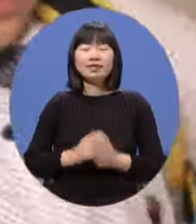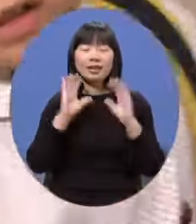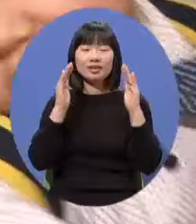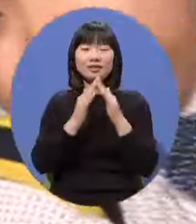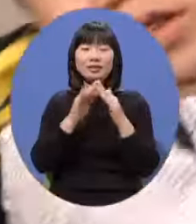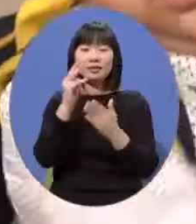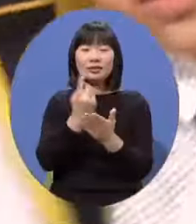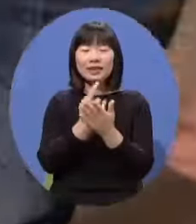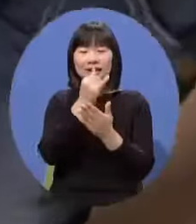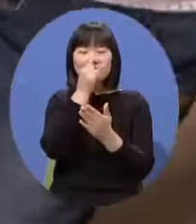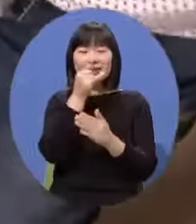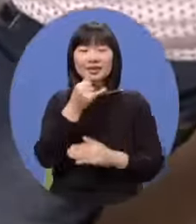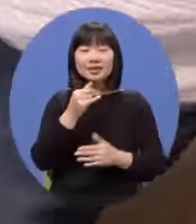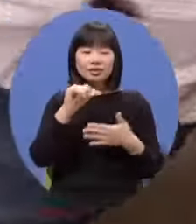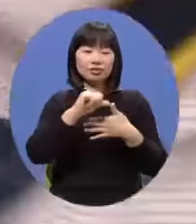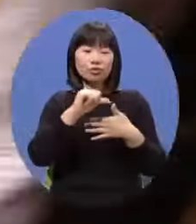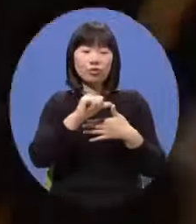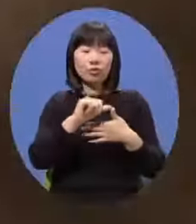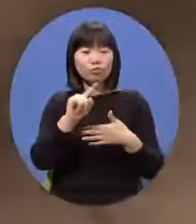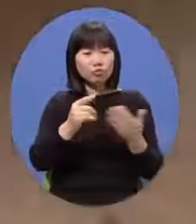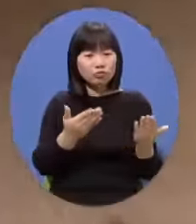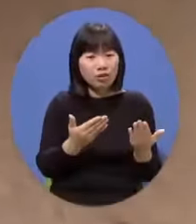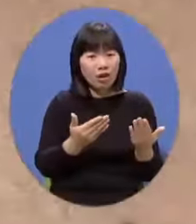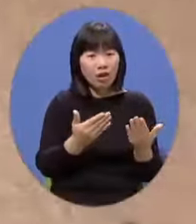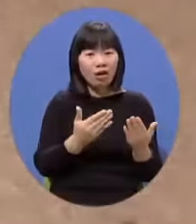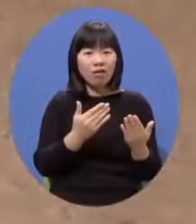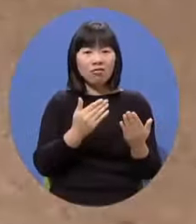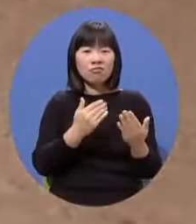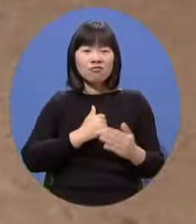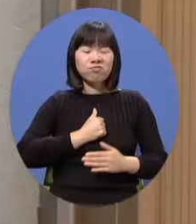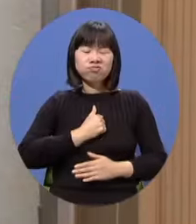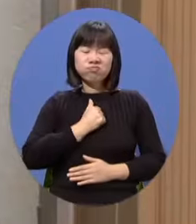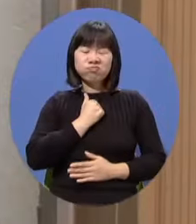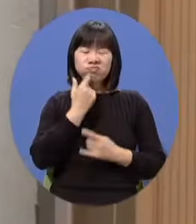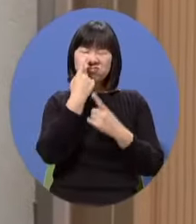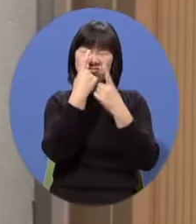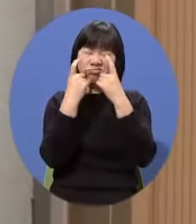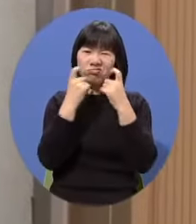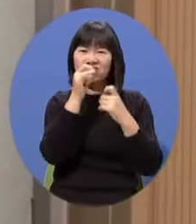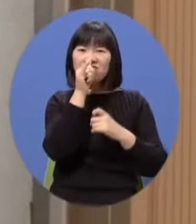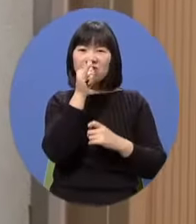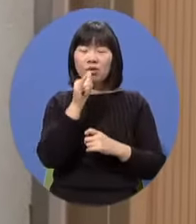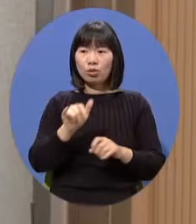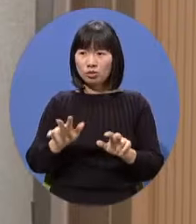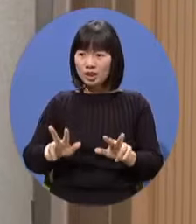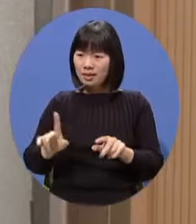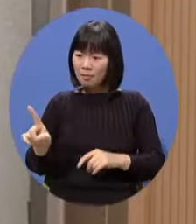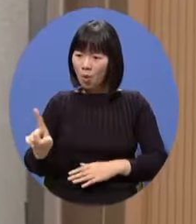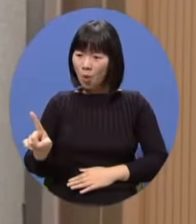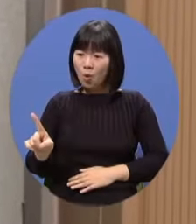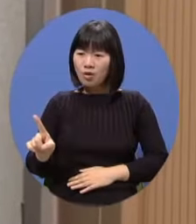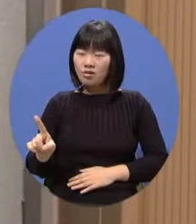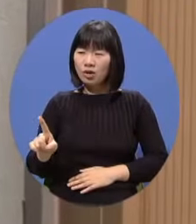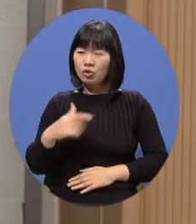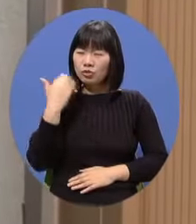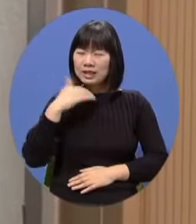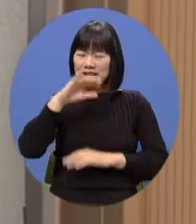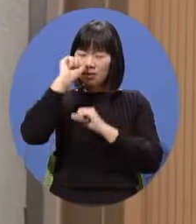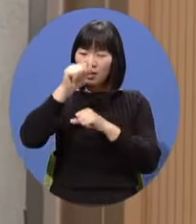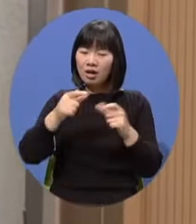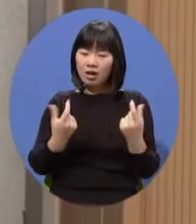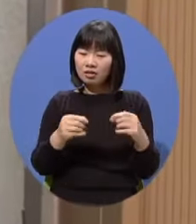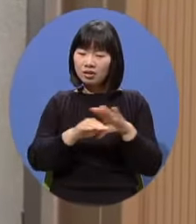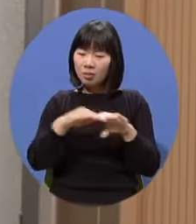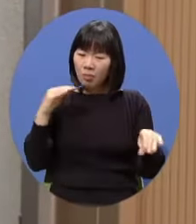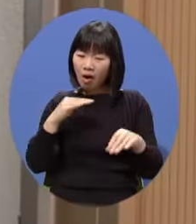어린이집에서 돌아온 휘수. 무슨 일인지 잔뜩 화가 나 있네요. 휘수 너 지금 뭐 하는 거야? 누가 신발 이렇게